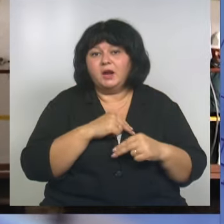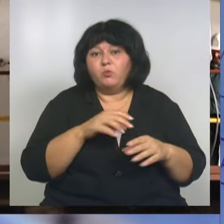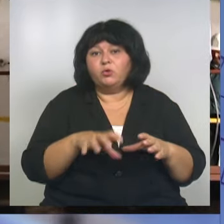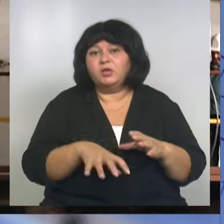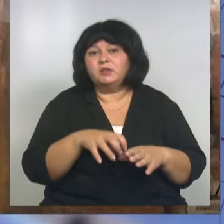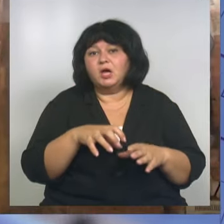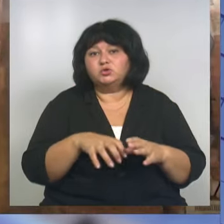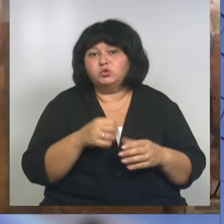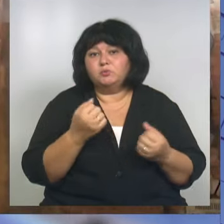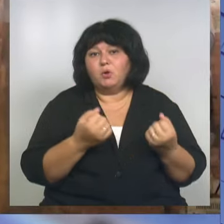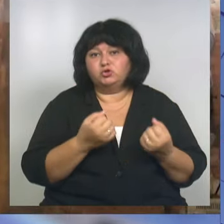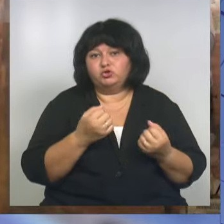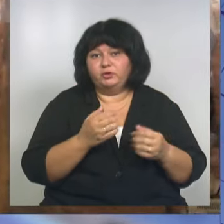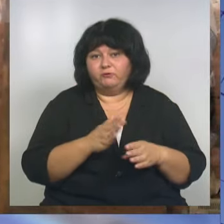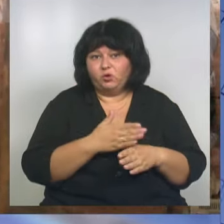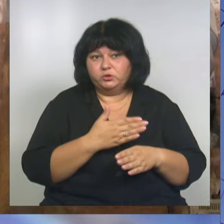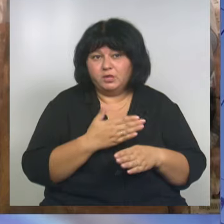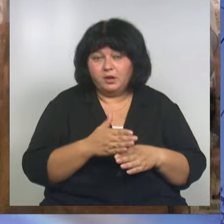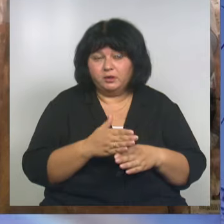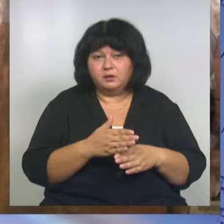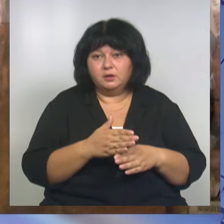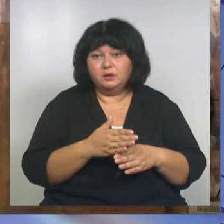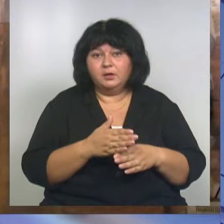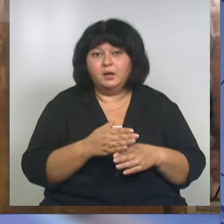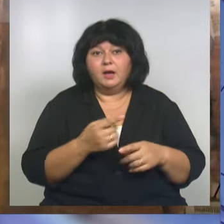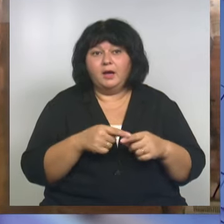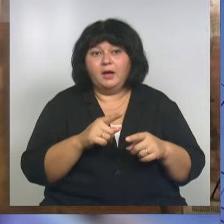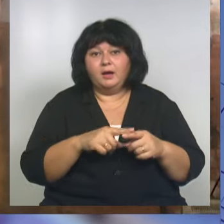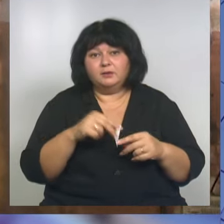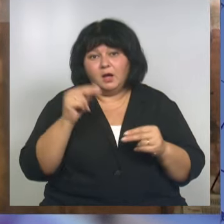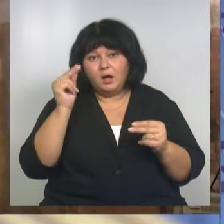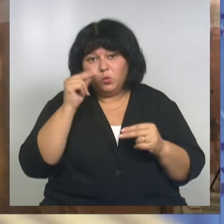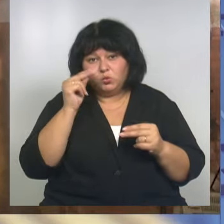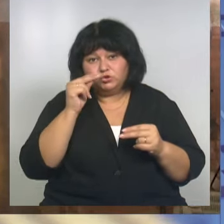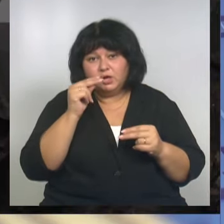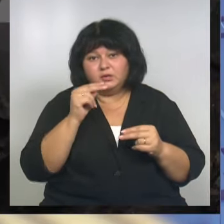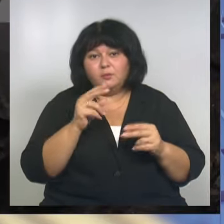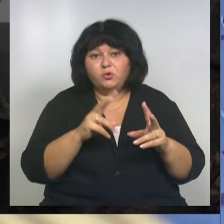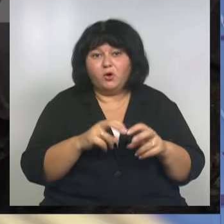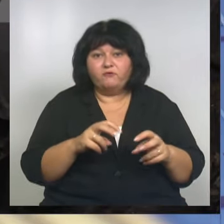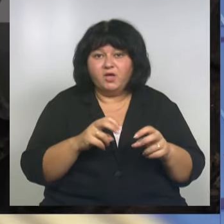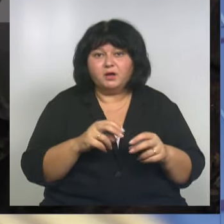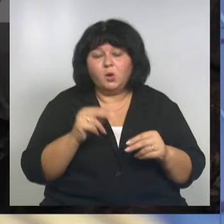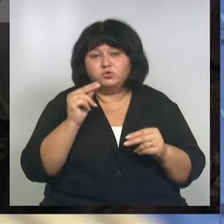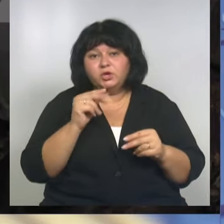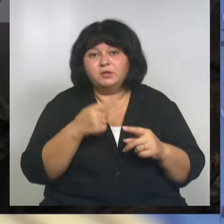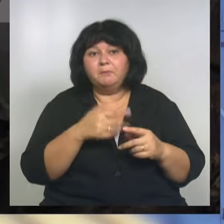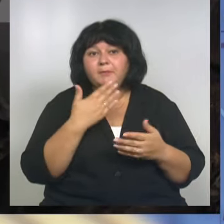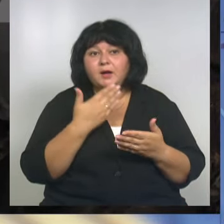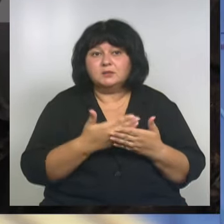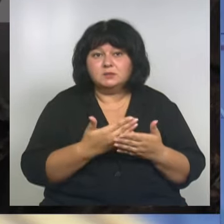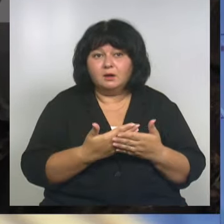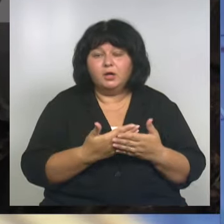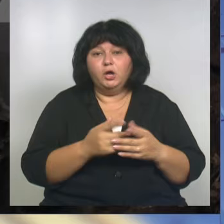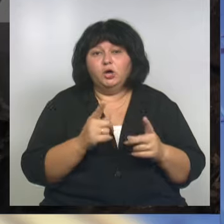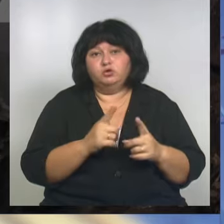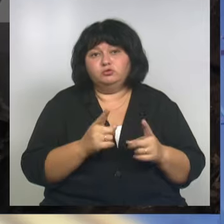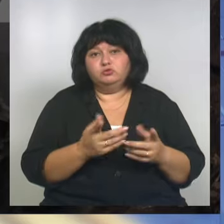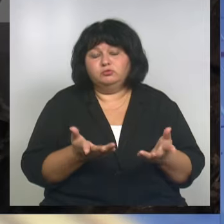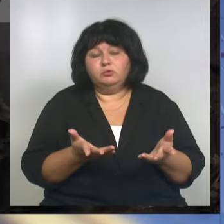насосов машинного отделения. Ну, данное учение, проверка и, скажем так, учение показали, что,